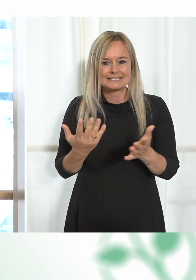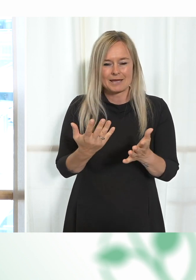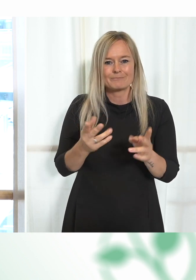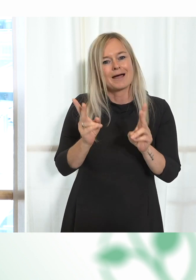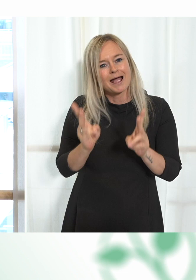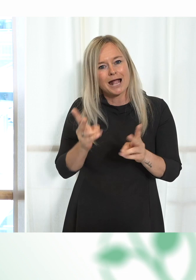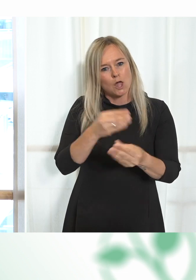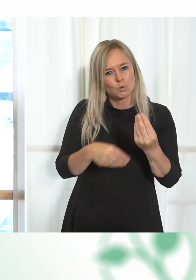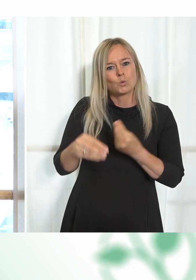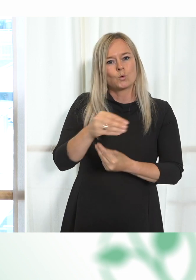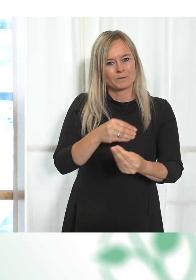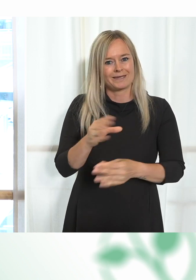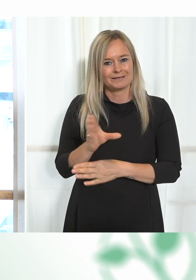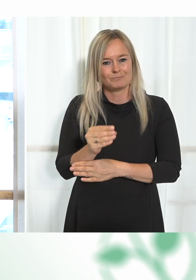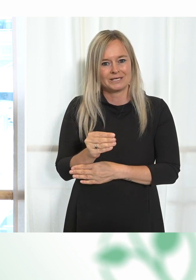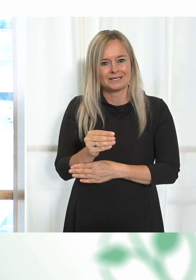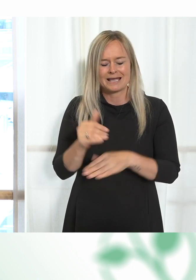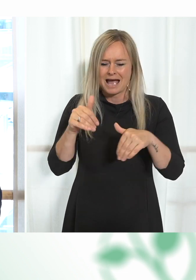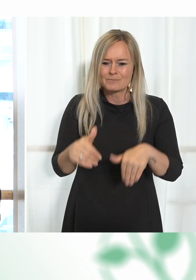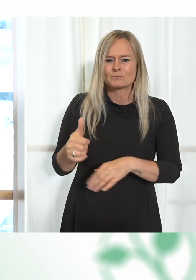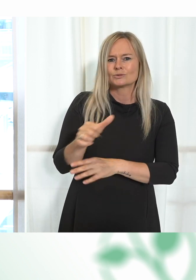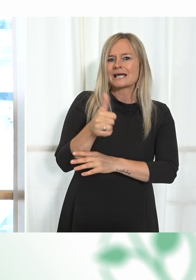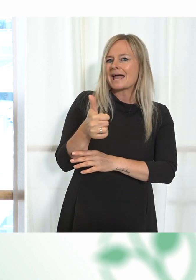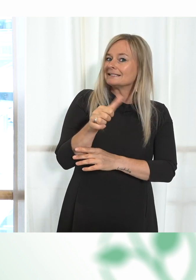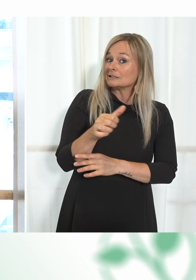handeln kann. Aber ich muss eins sagen,